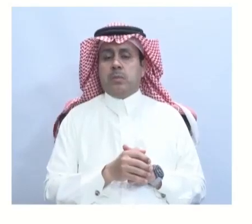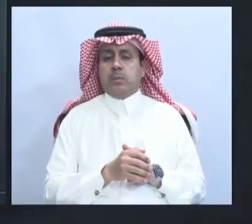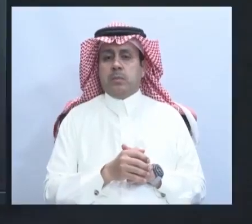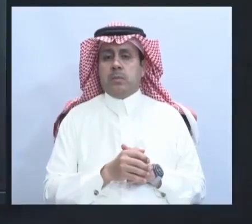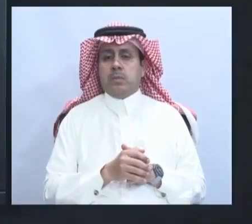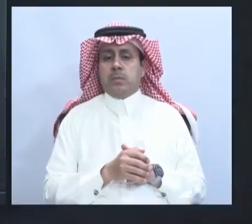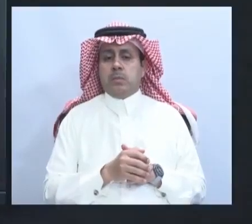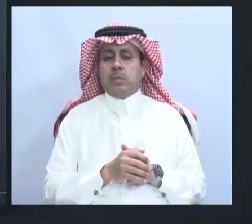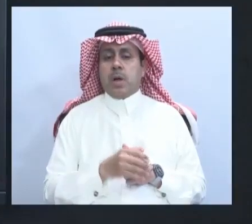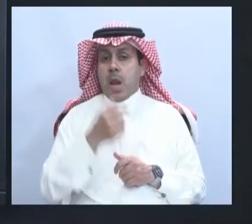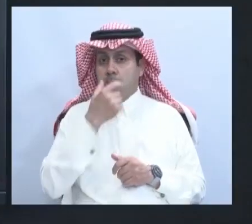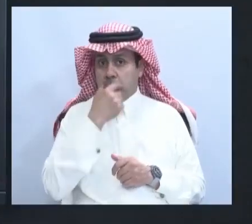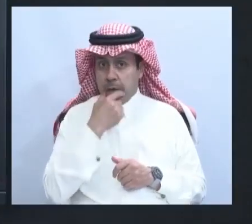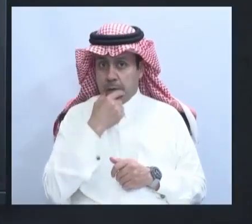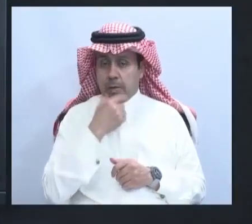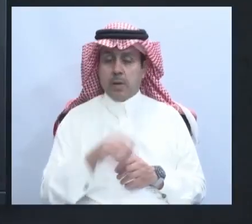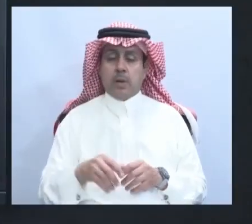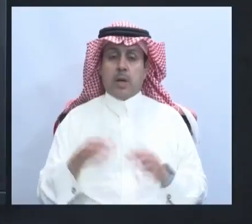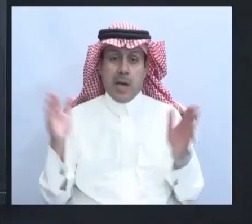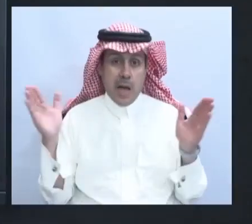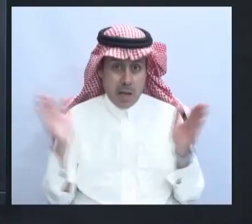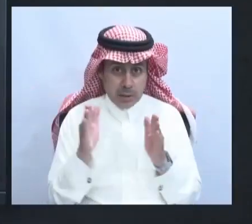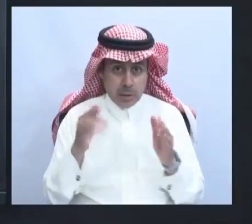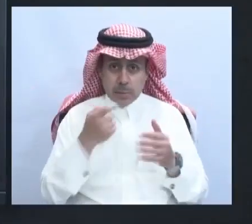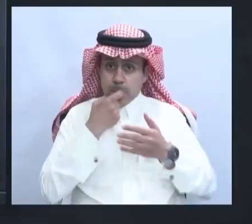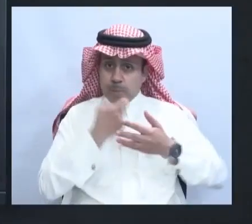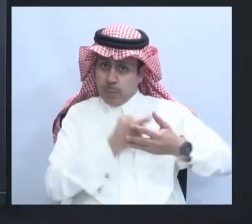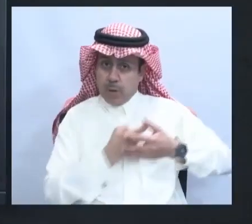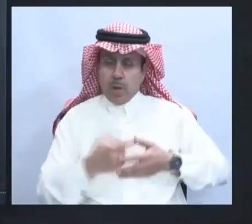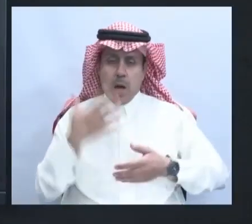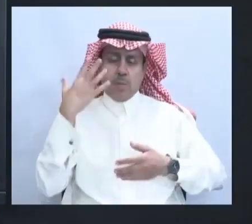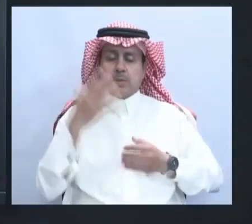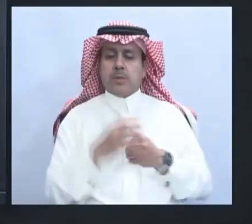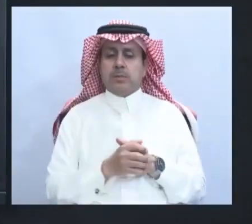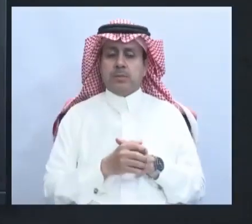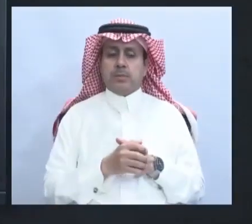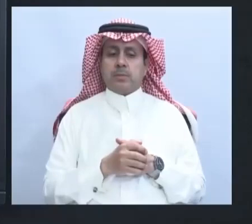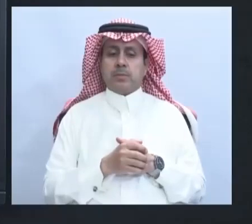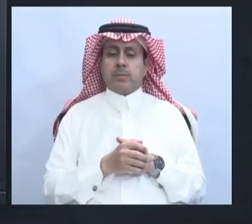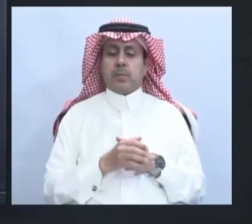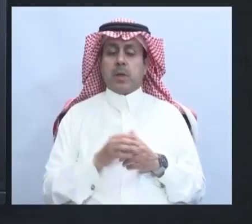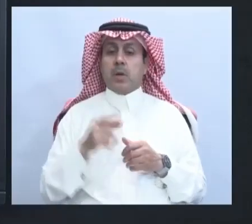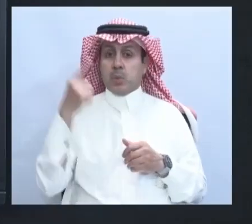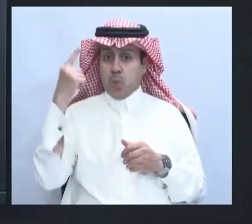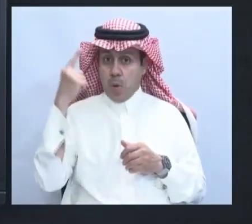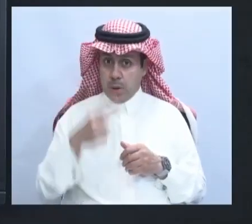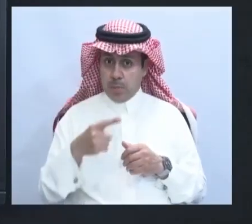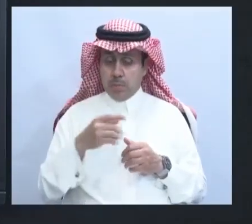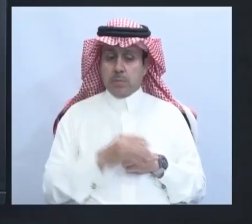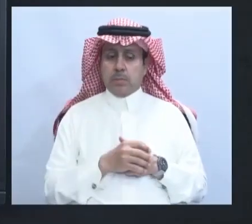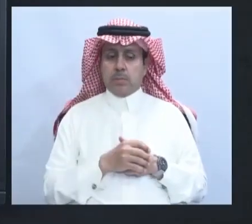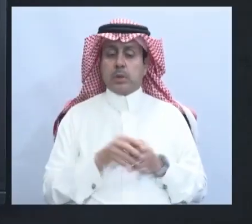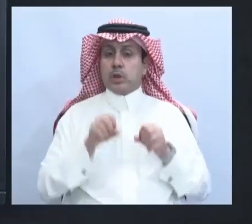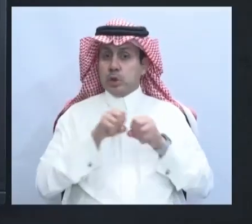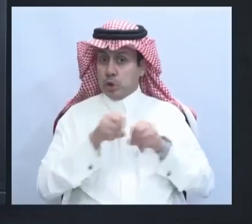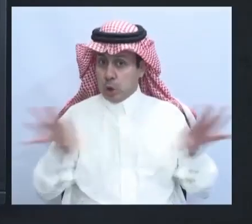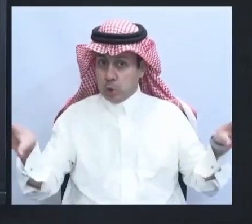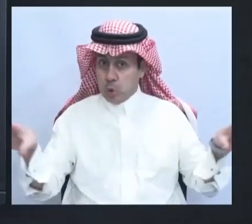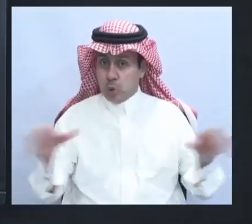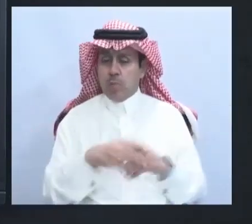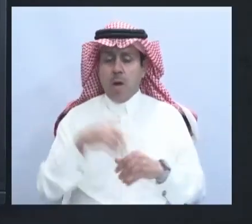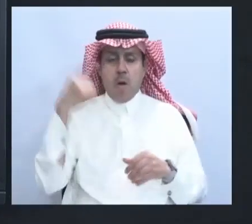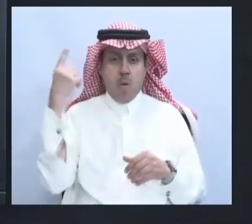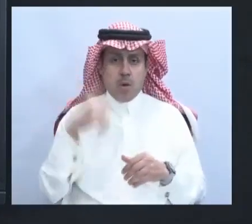على ذلك اذا الحديث حدد الرضاعات الخمس هي التي تحرم وهي التي تنشر